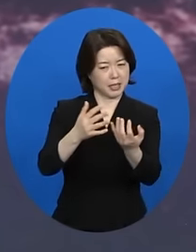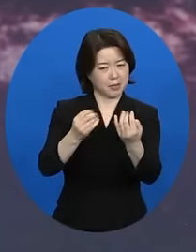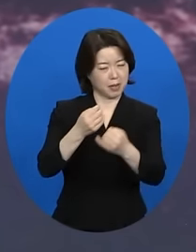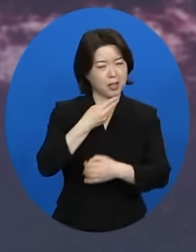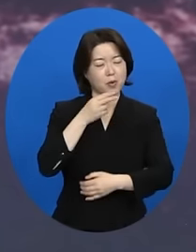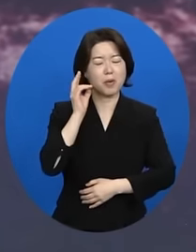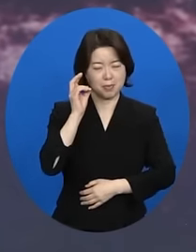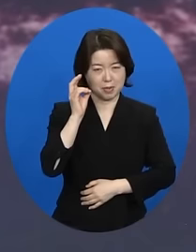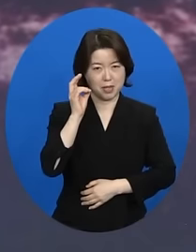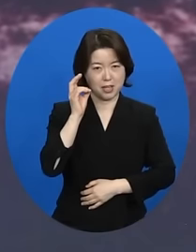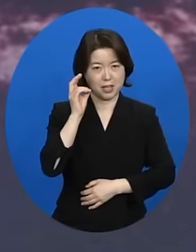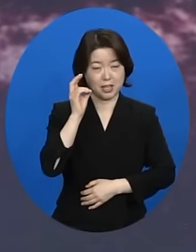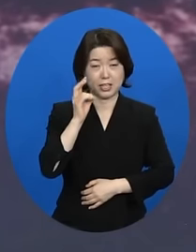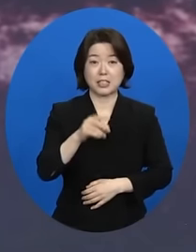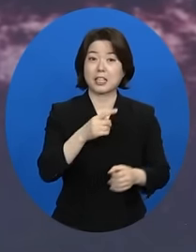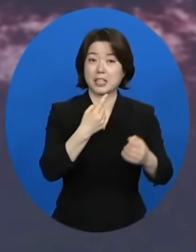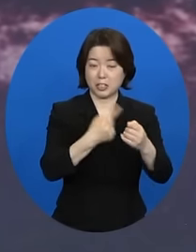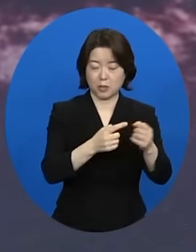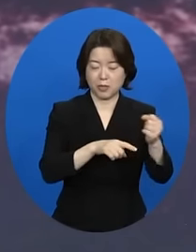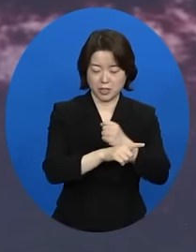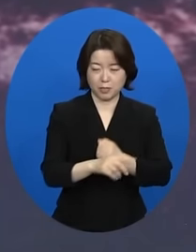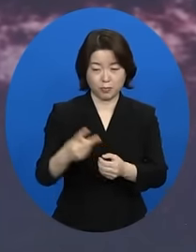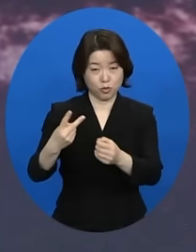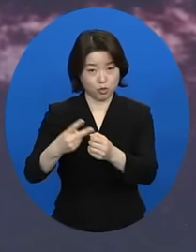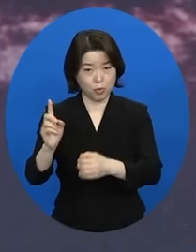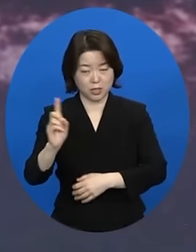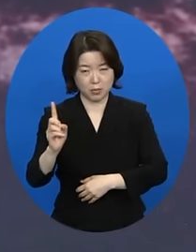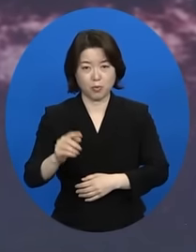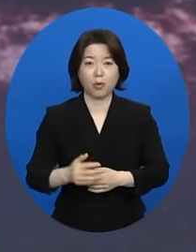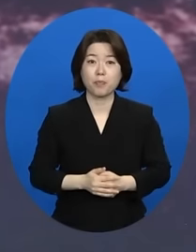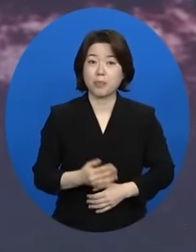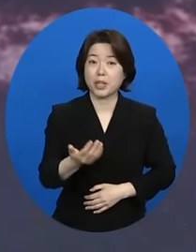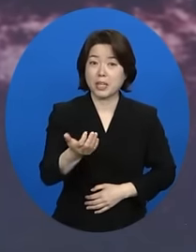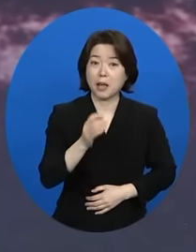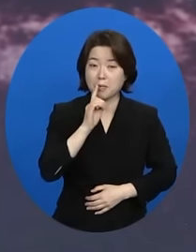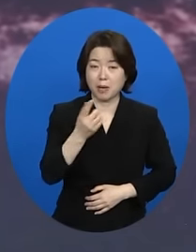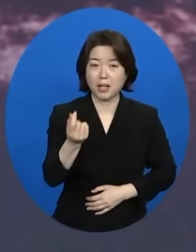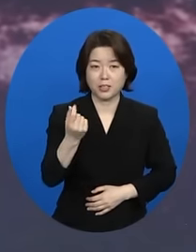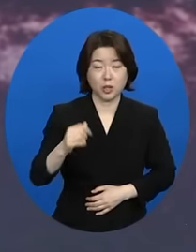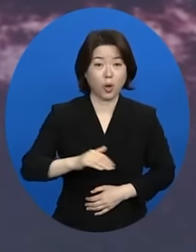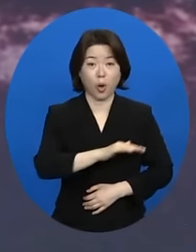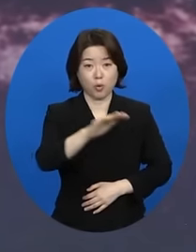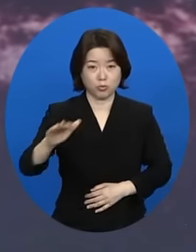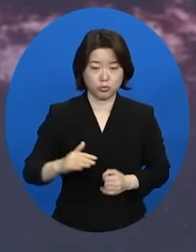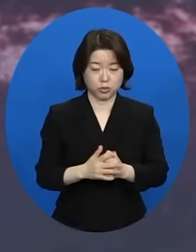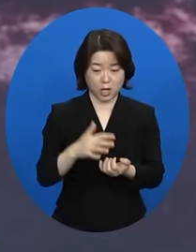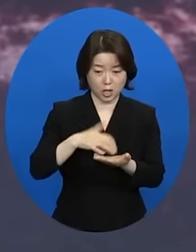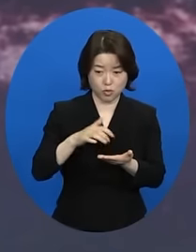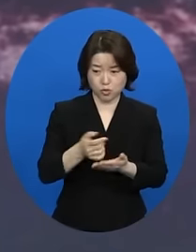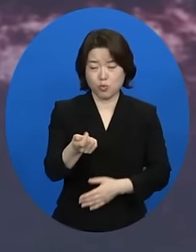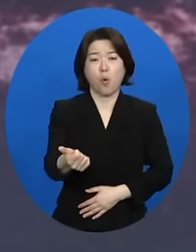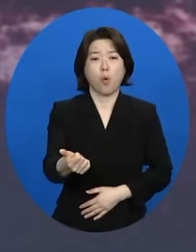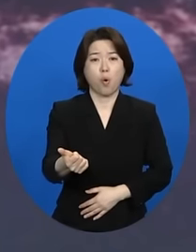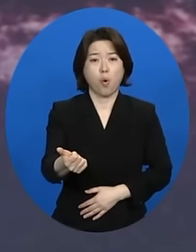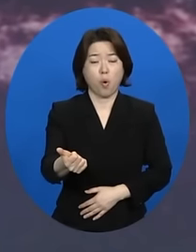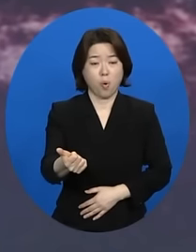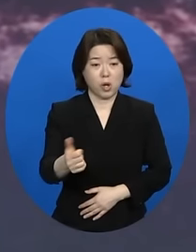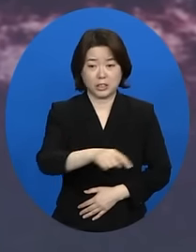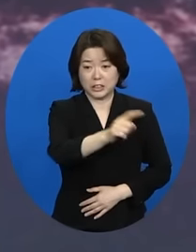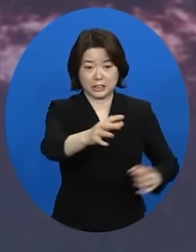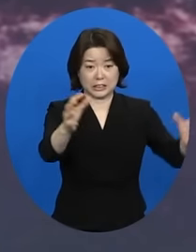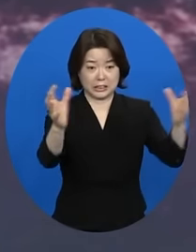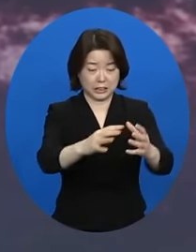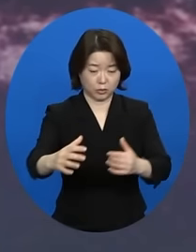그랬는지도 모르겠어요. 그게 첫 번째 이유였을 것이고, 두 번째는 아까 말씀드린 대로 우리가 수가 적기 때문에 우리가 몰살당하면